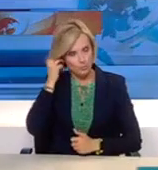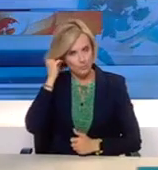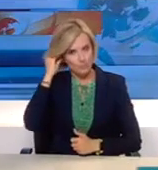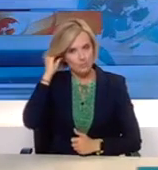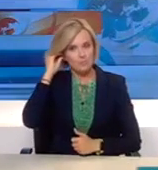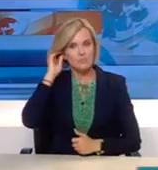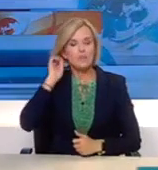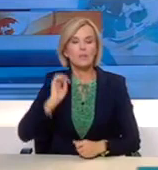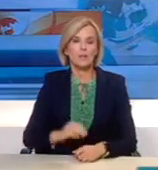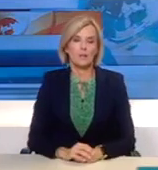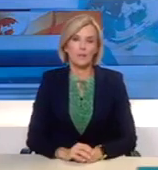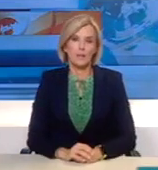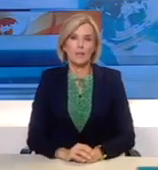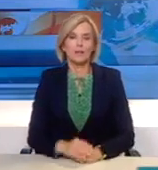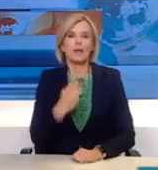Έχουν ελεγχθεί μέχρι τώρα